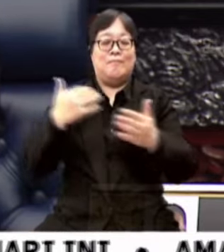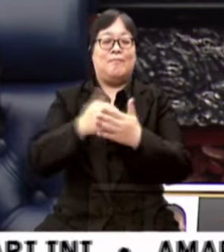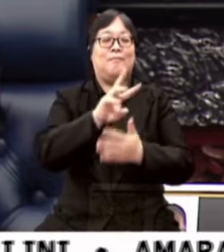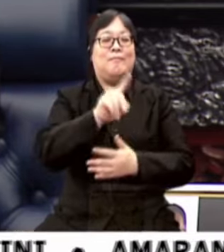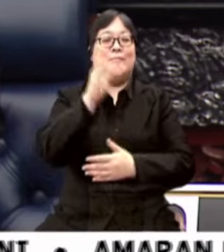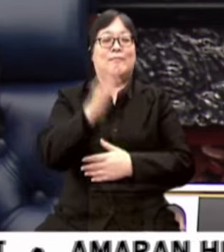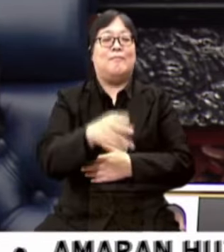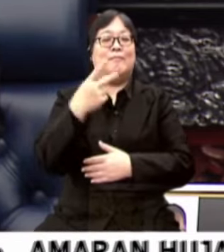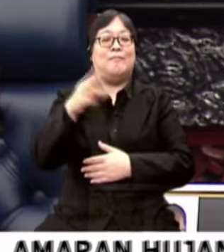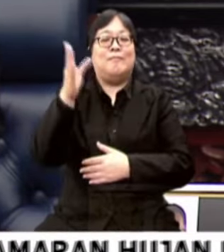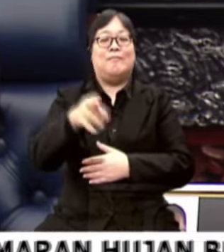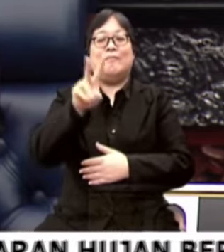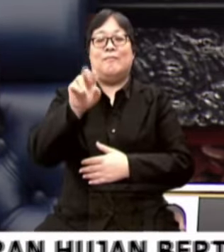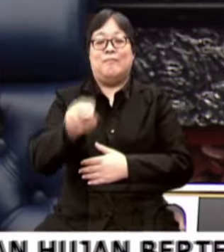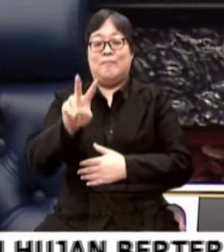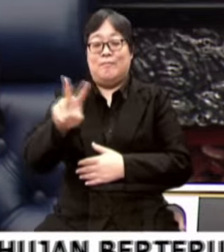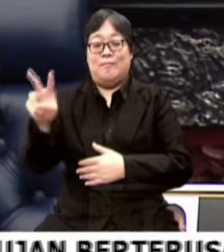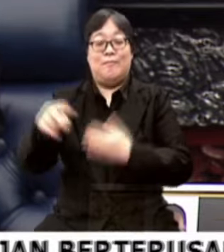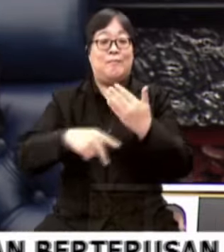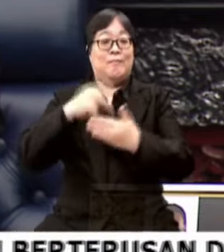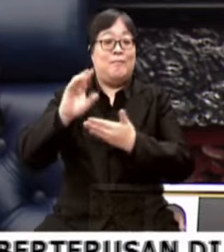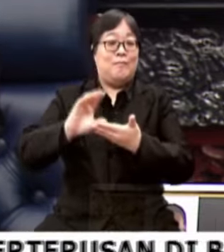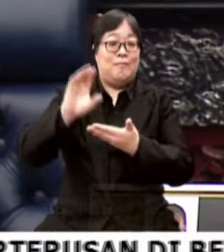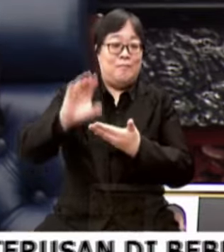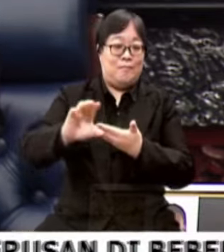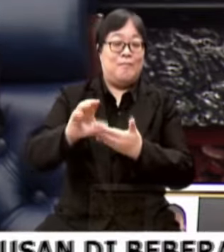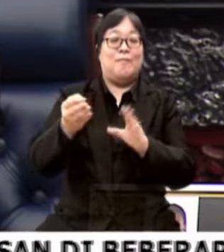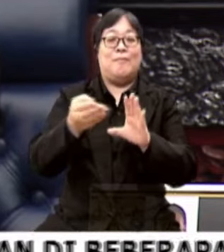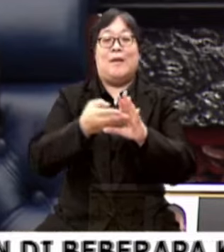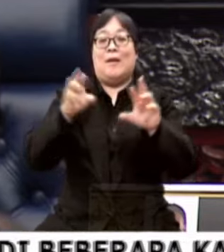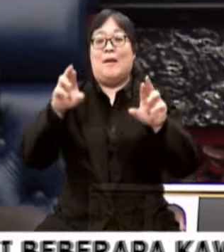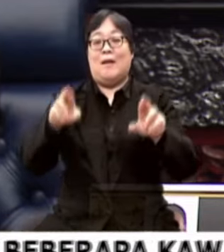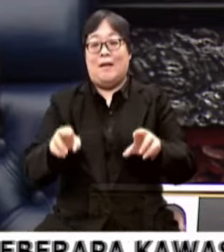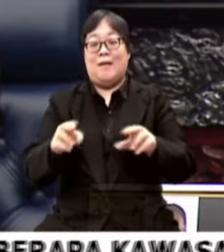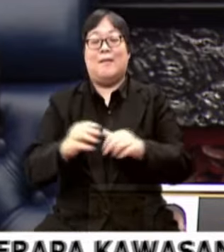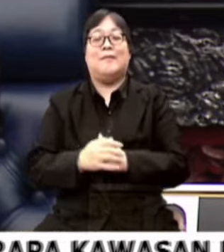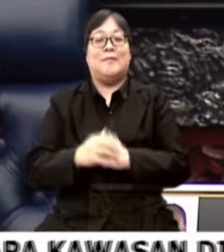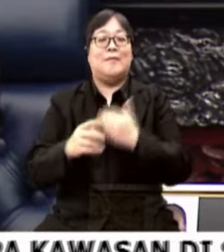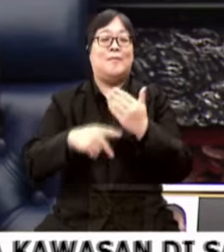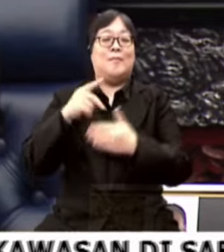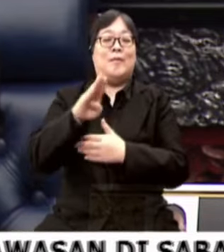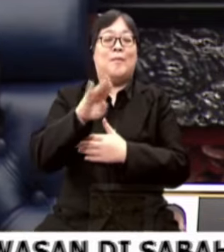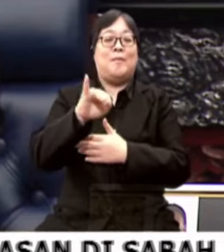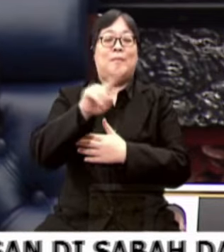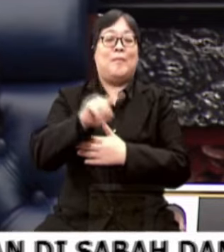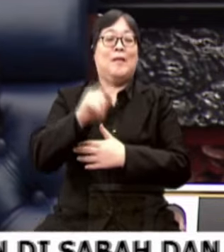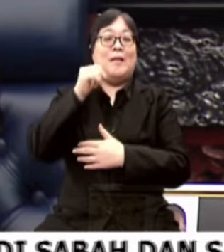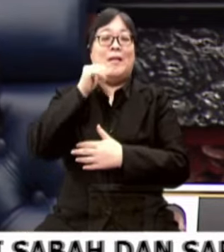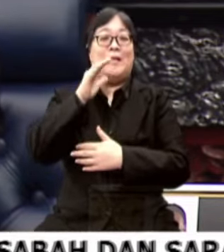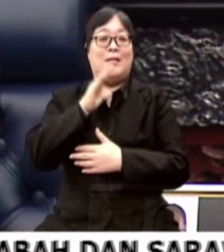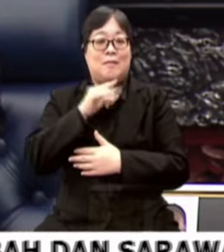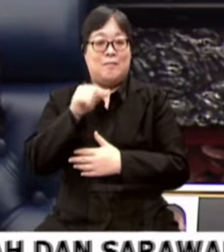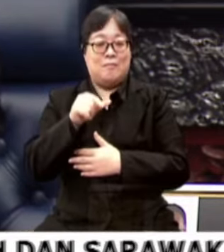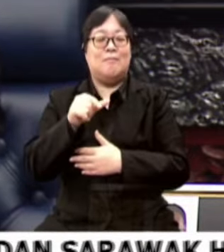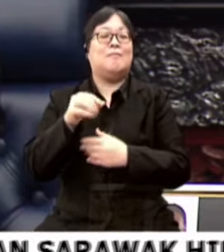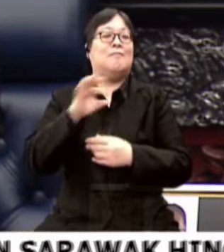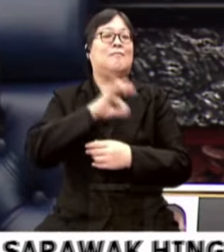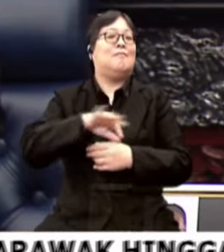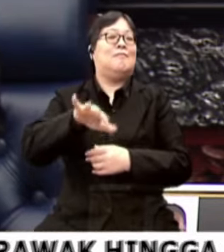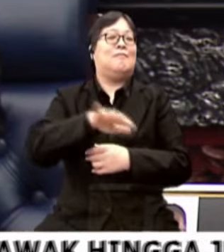Desember 2022 program pembiayaan di bawah Bank Rakyat bagi program bisnis telah memberi manfaat